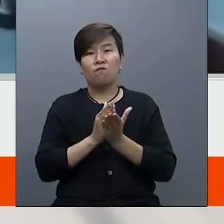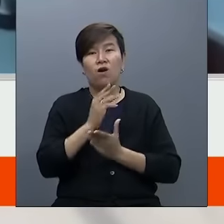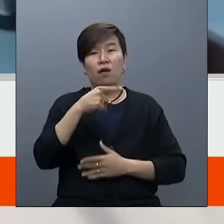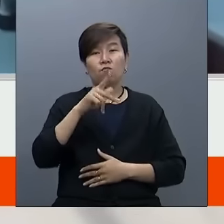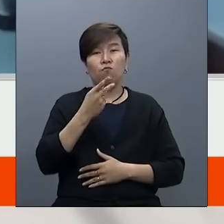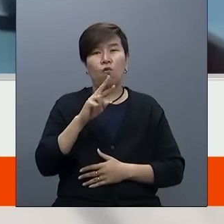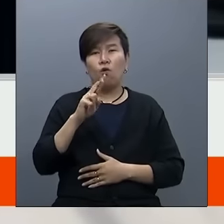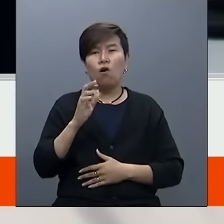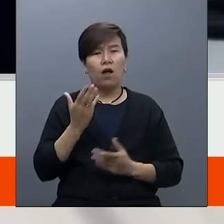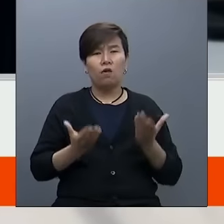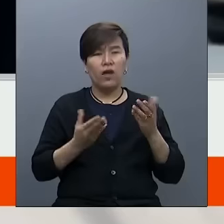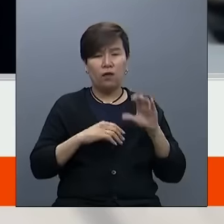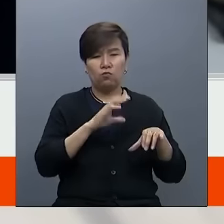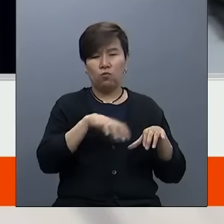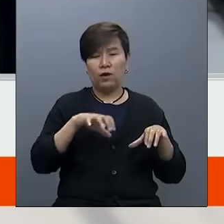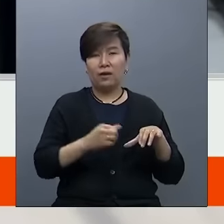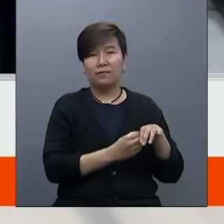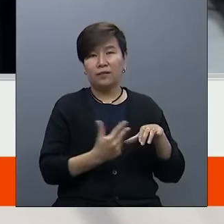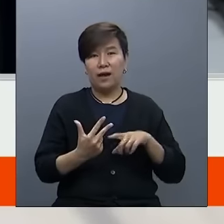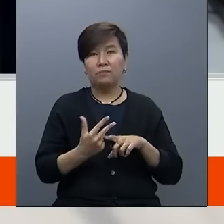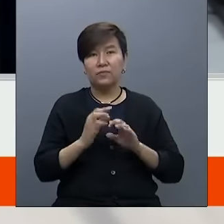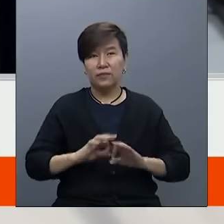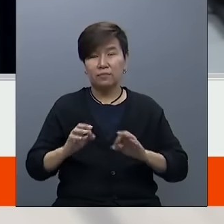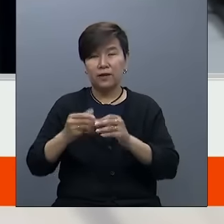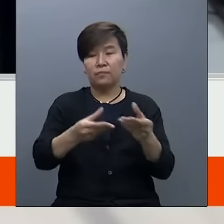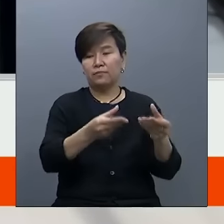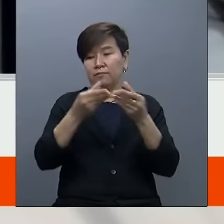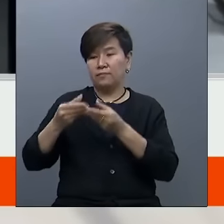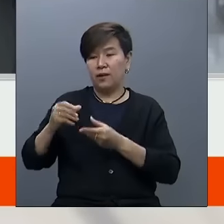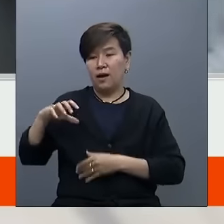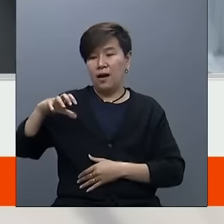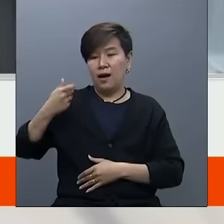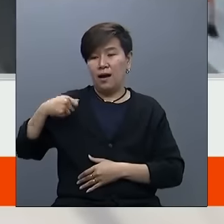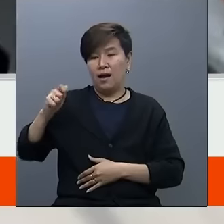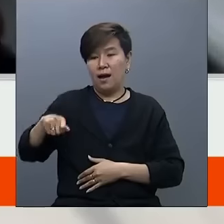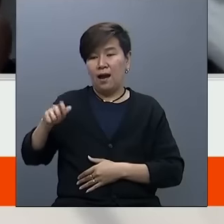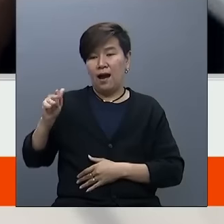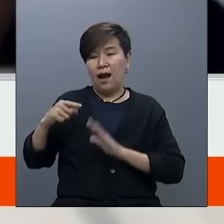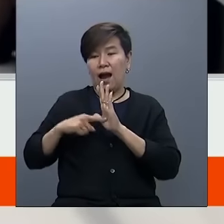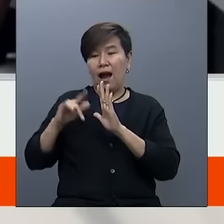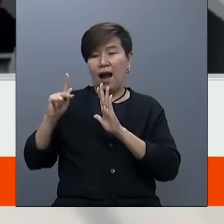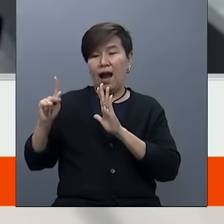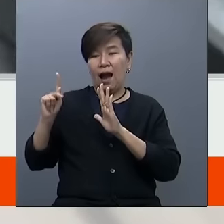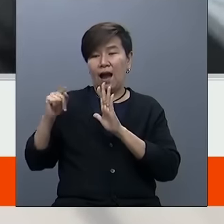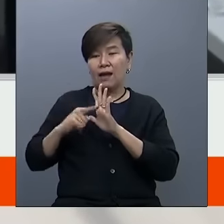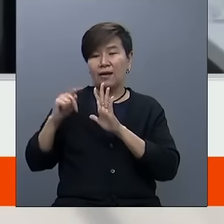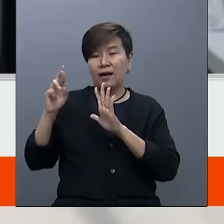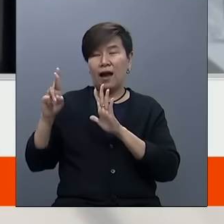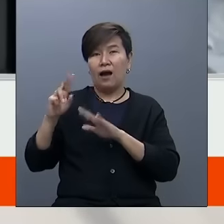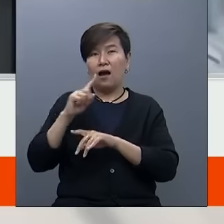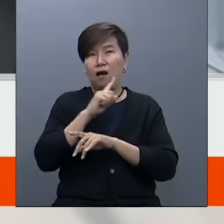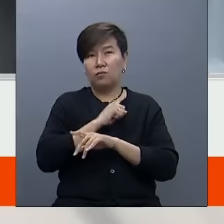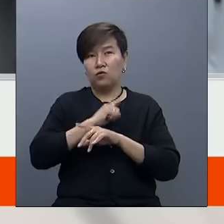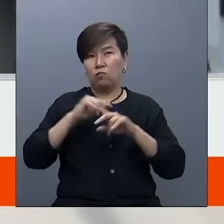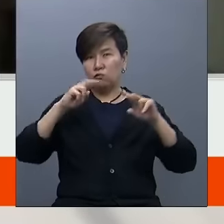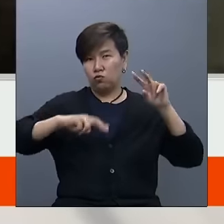วนทั้ง3หน่วยงานเนี่ยครับต้องส่งมาที่อัยการนะครับพร้อมกับให้อัยการเข้าไปทำหน้าที่ในการตรวจสอบกำกับการสอบสวนนะ